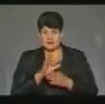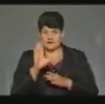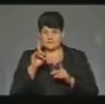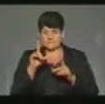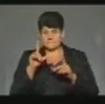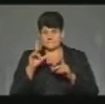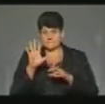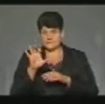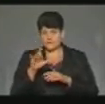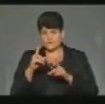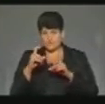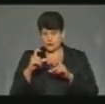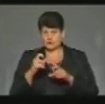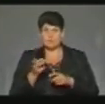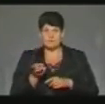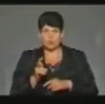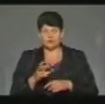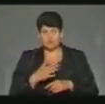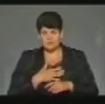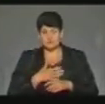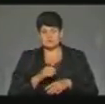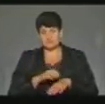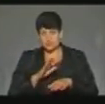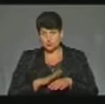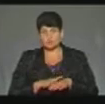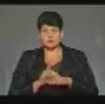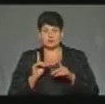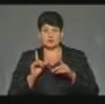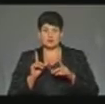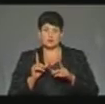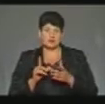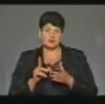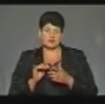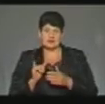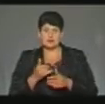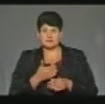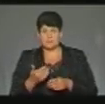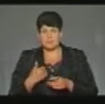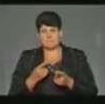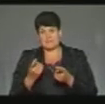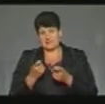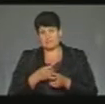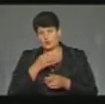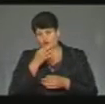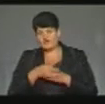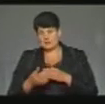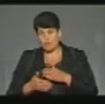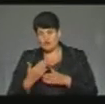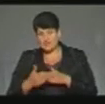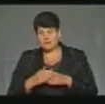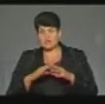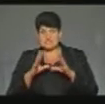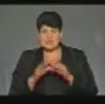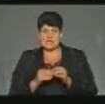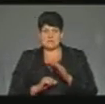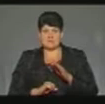фото-відеофіксація. Приходьте до нас, фіксуйте, вийде працівники, зафіксують, і ми або притягнемо до дисциплінарної відповідальності, або на загальних підставах